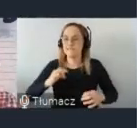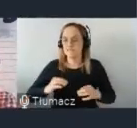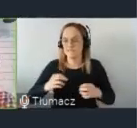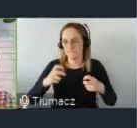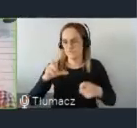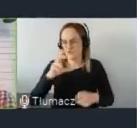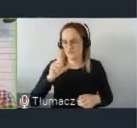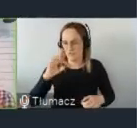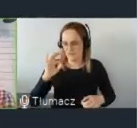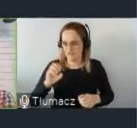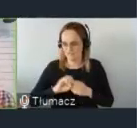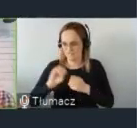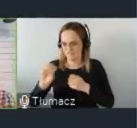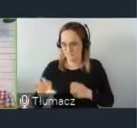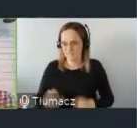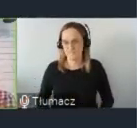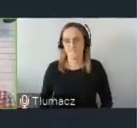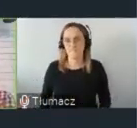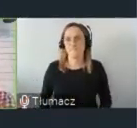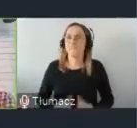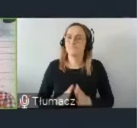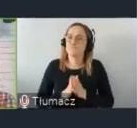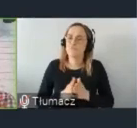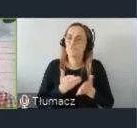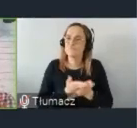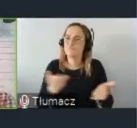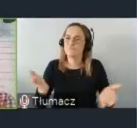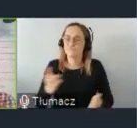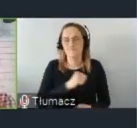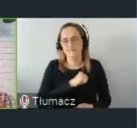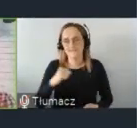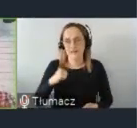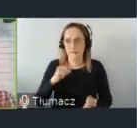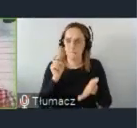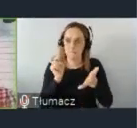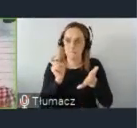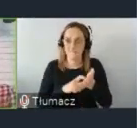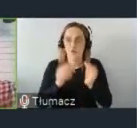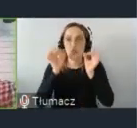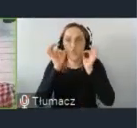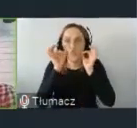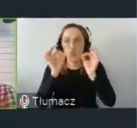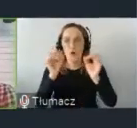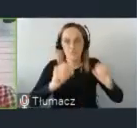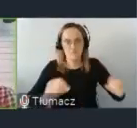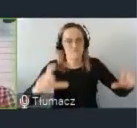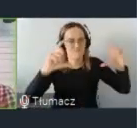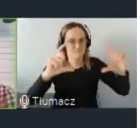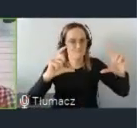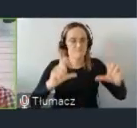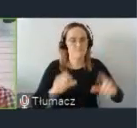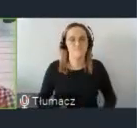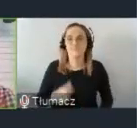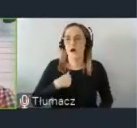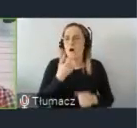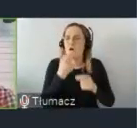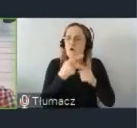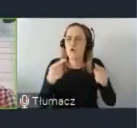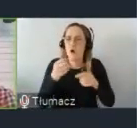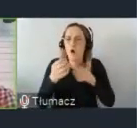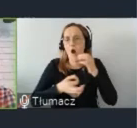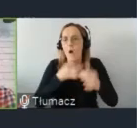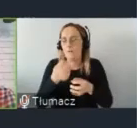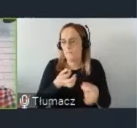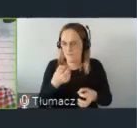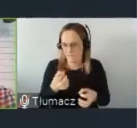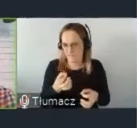czacie, więc bardzo proszę, żeby każdy z Was sobie włączył, żeby miał w dobrej jakości, a ja w tle chcę poopowiadać, dlaczego lubię tę